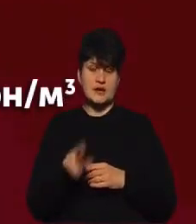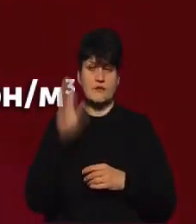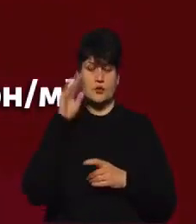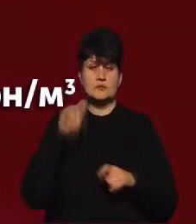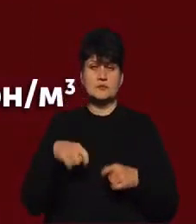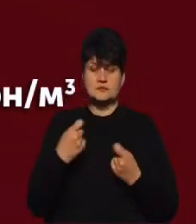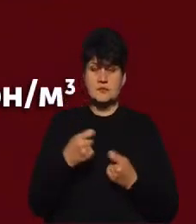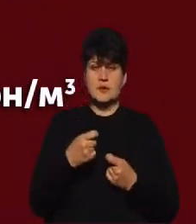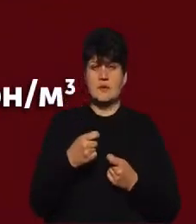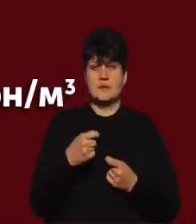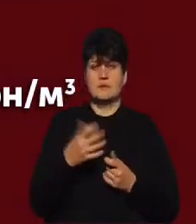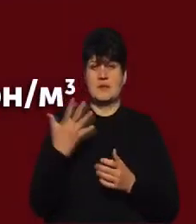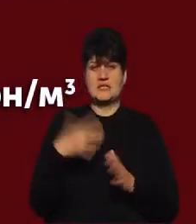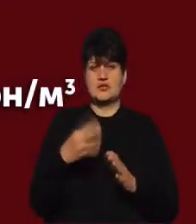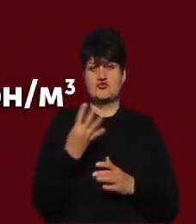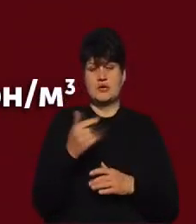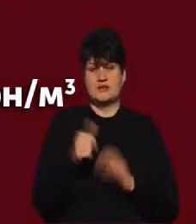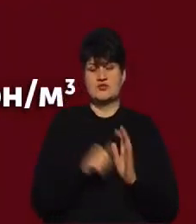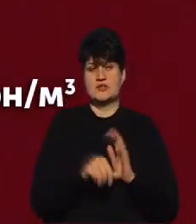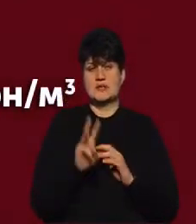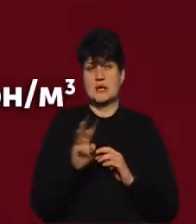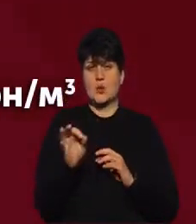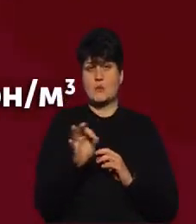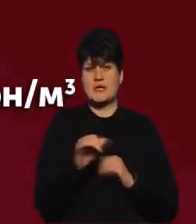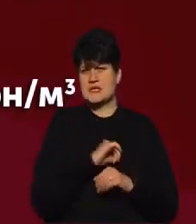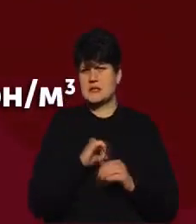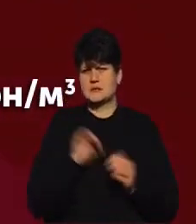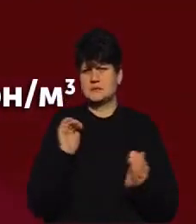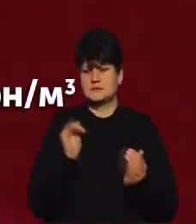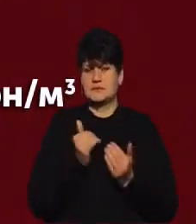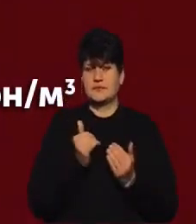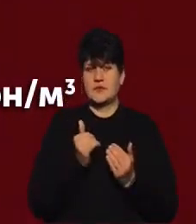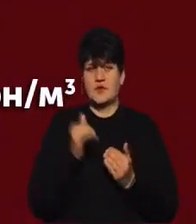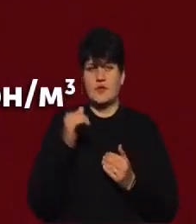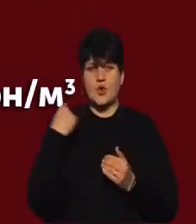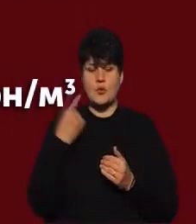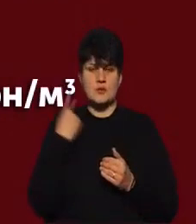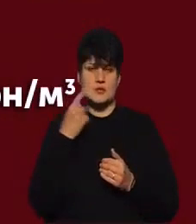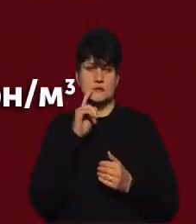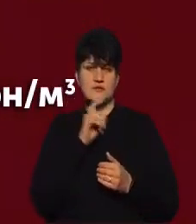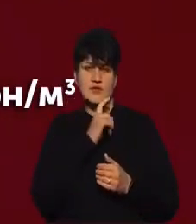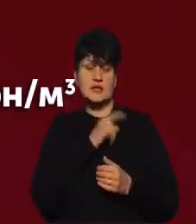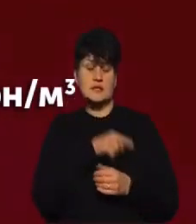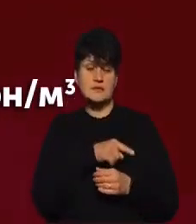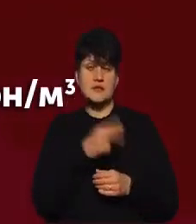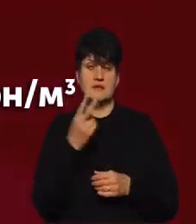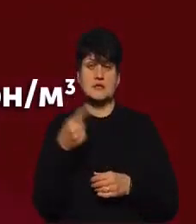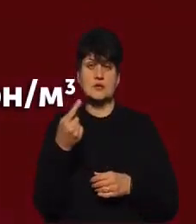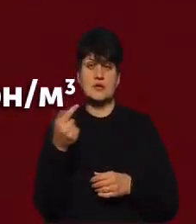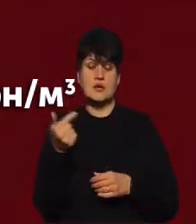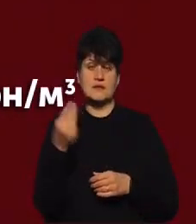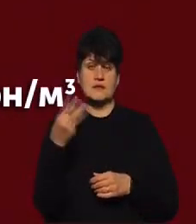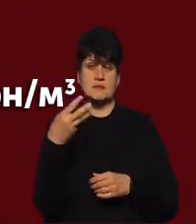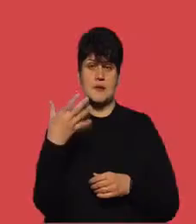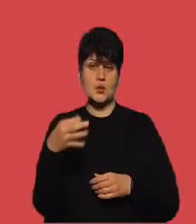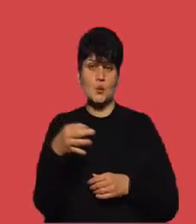54 гривні 63 копійки. Найнижча – в обласного водоканалу Вінниці – 21 гривня 35 копійок.